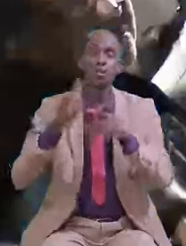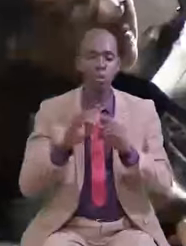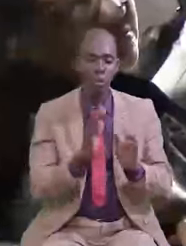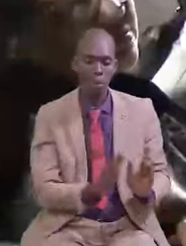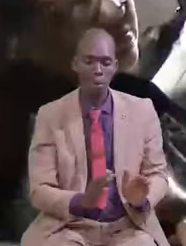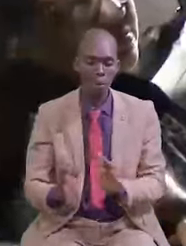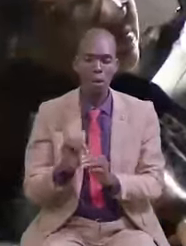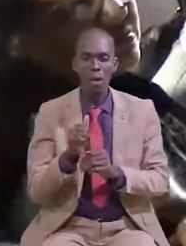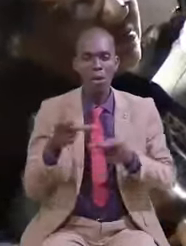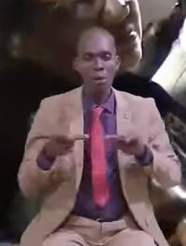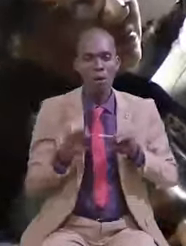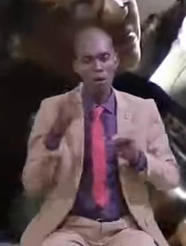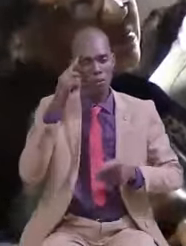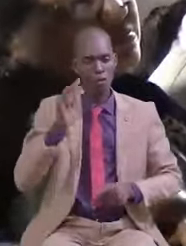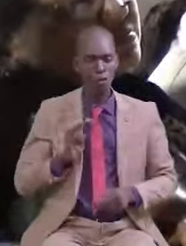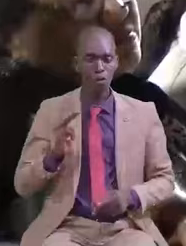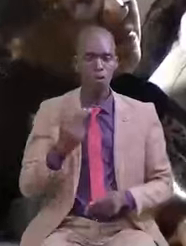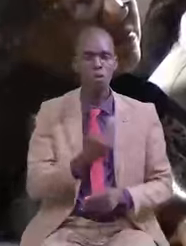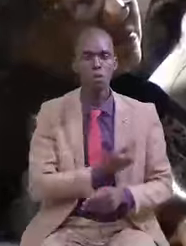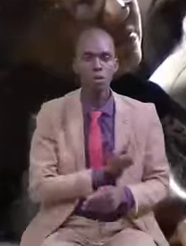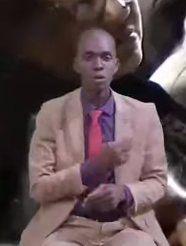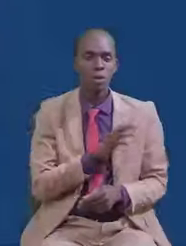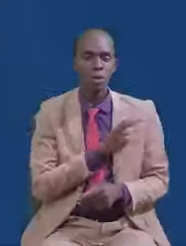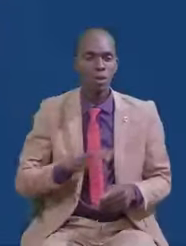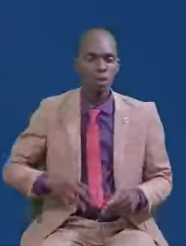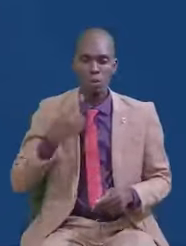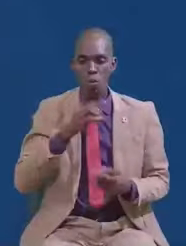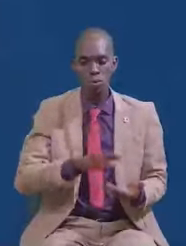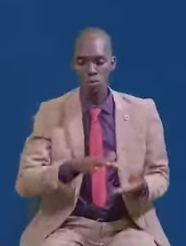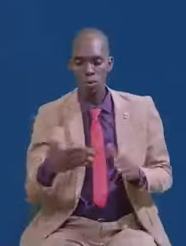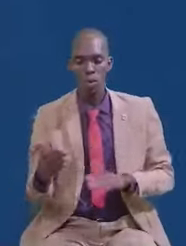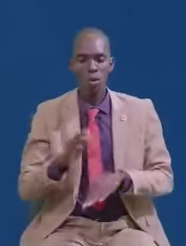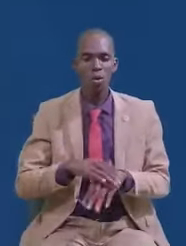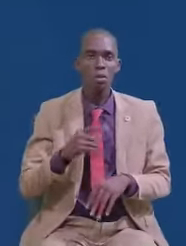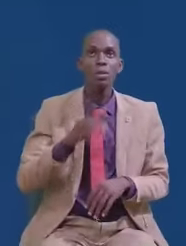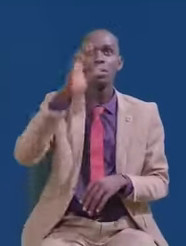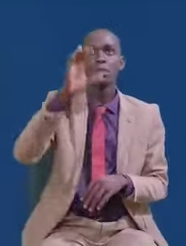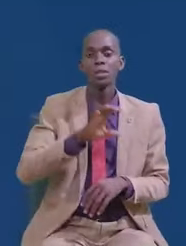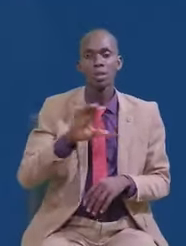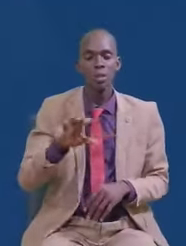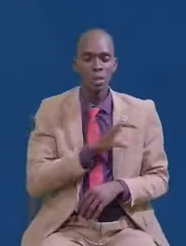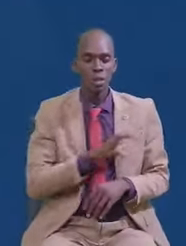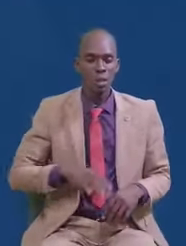préparer une place, il est mort à la croix. Il a souffert à la croix,